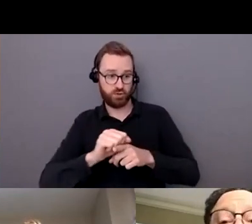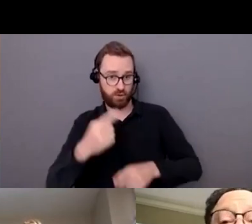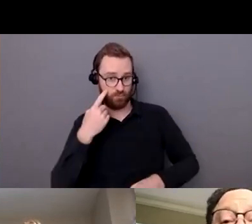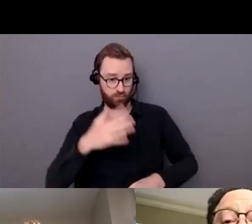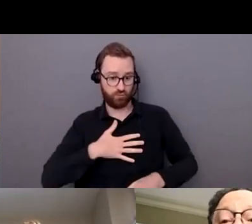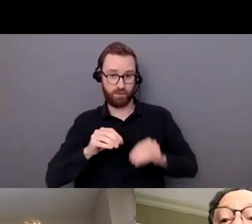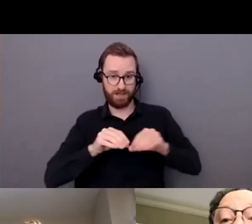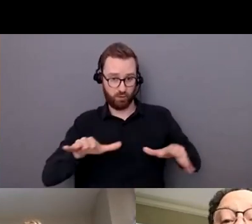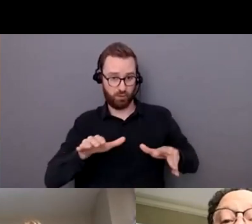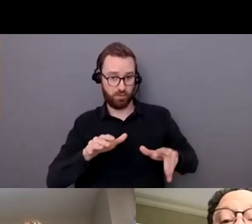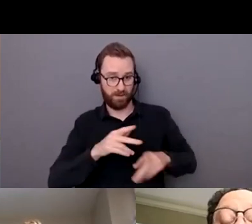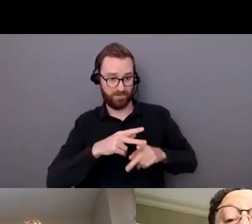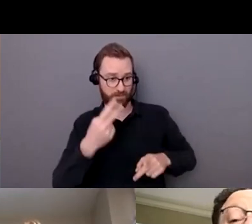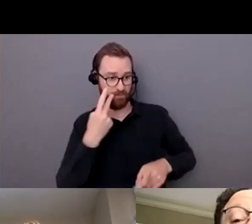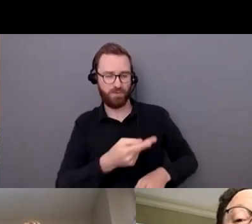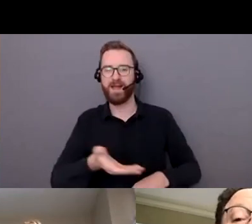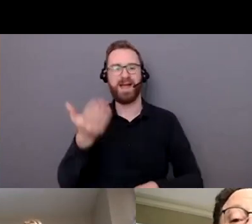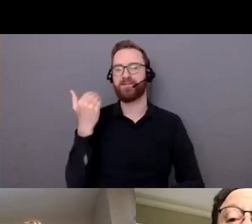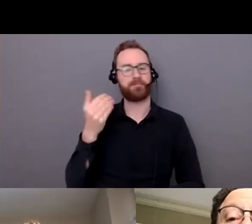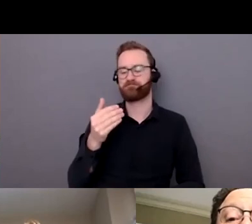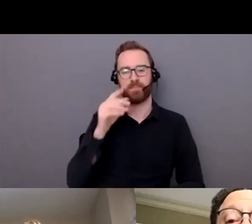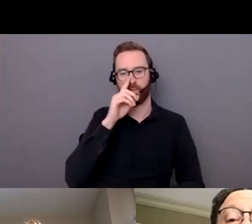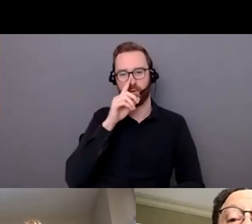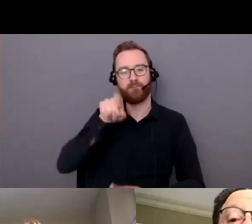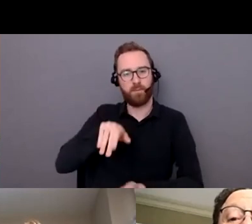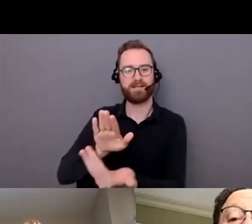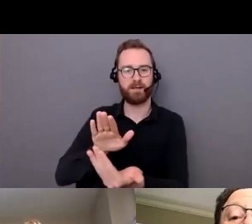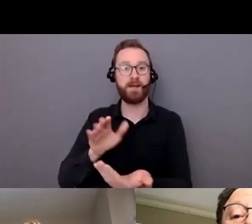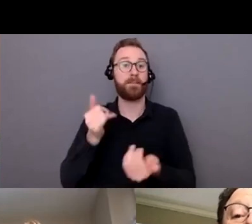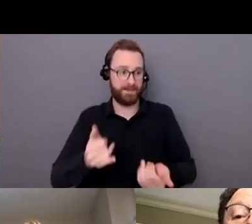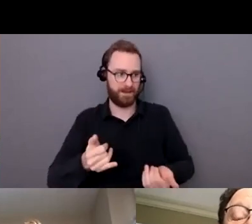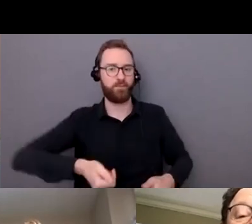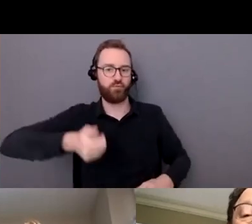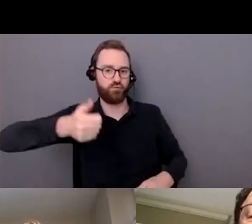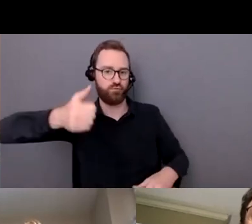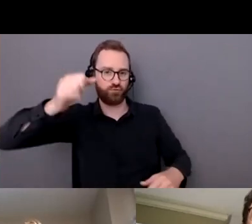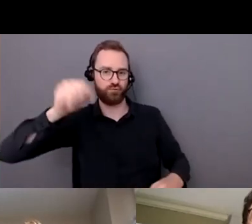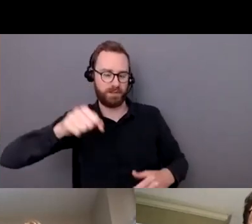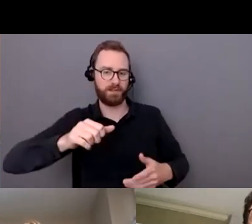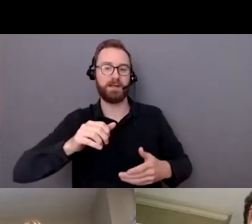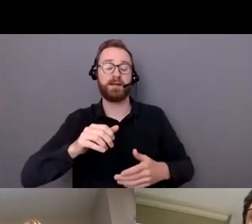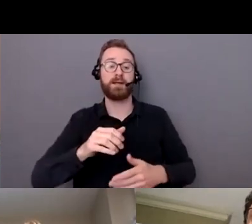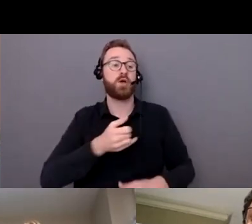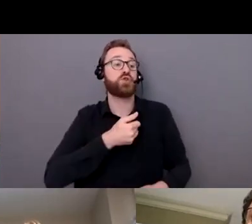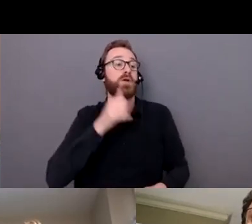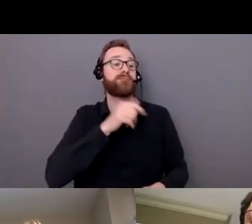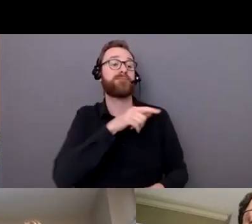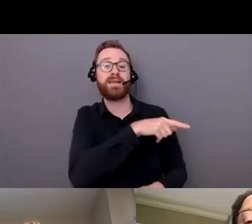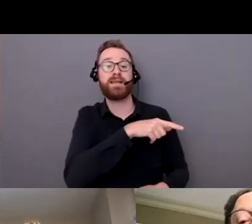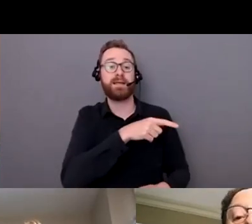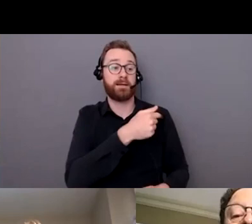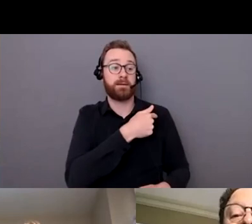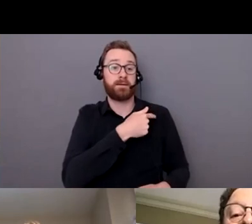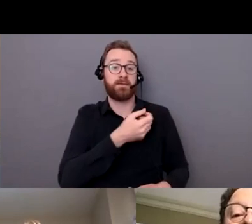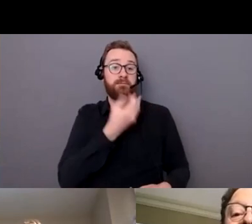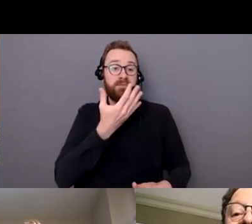qui avant aurait été qu'en présentiel. Donc peut-être, oui, ça peut ouvrir, mais ça rouvre la porte à tout le monde. La jeune fille qui vient peut-être d'avoir un enfant aurait voulu